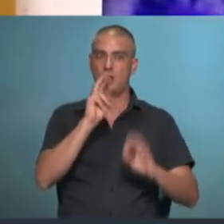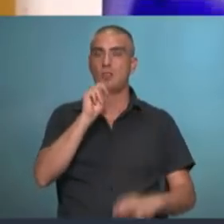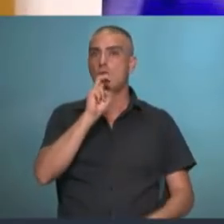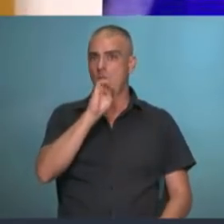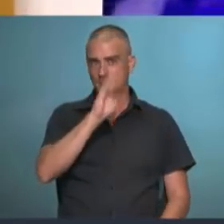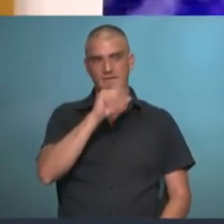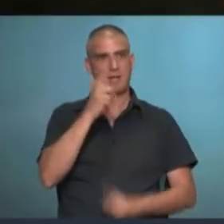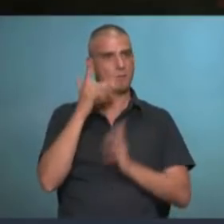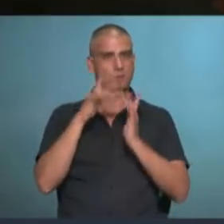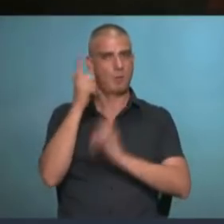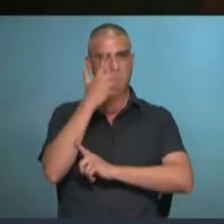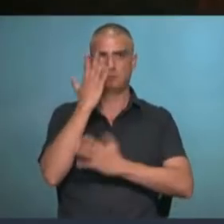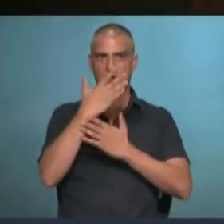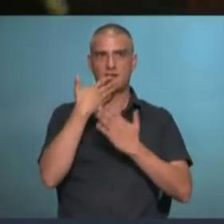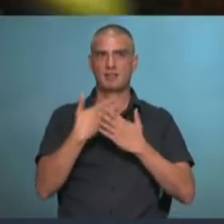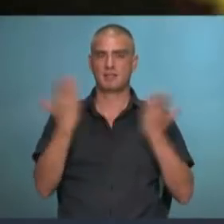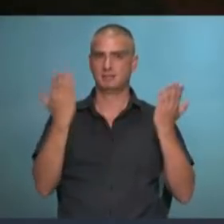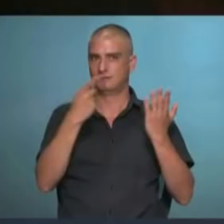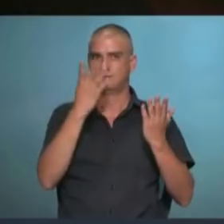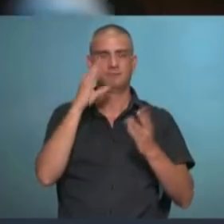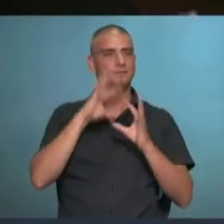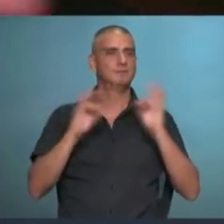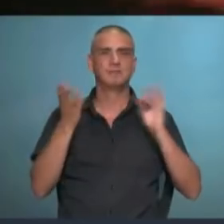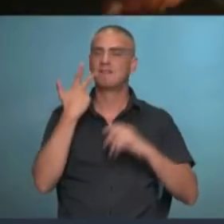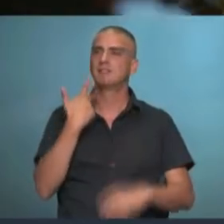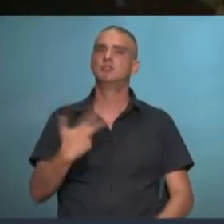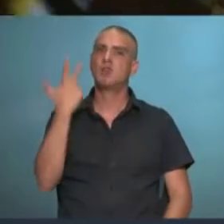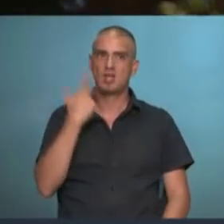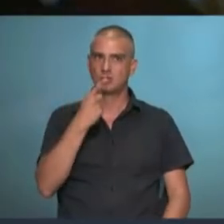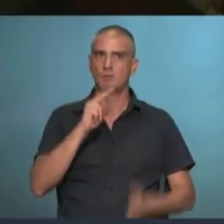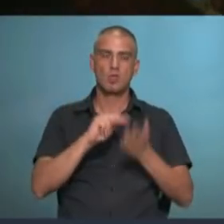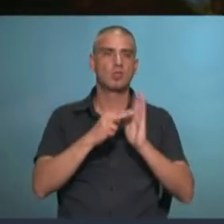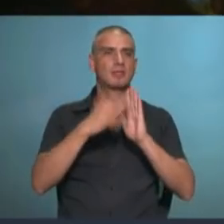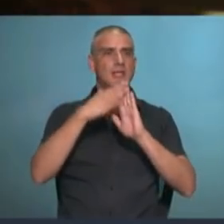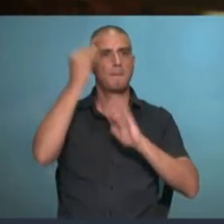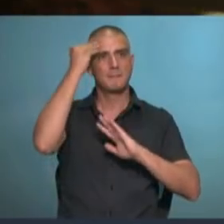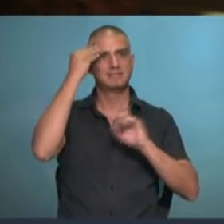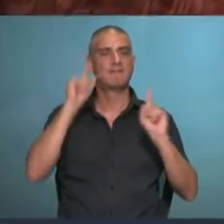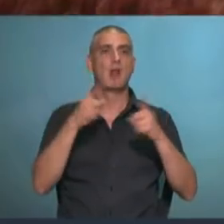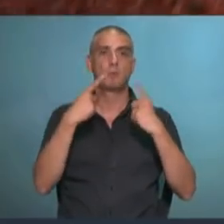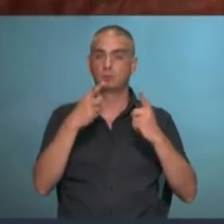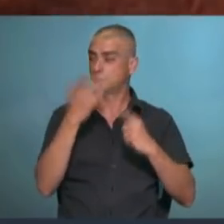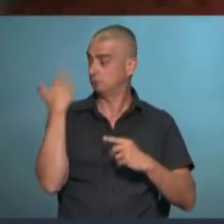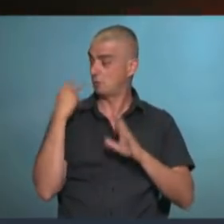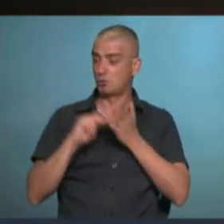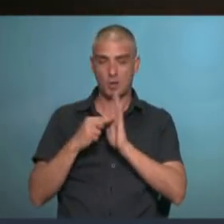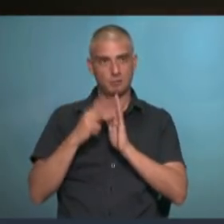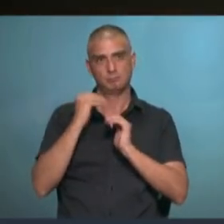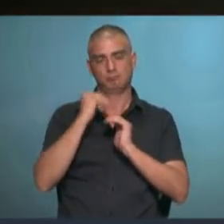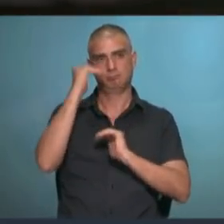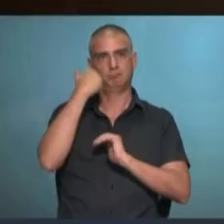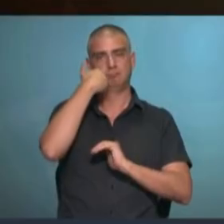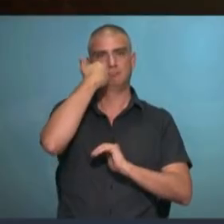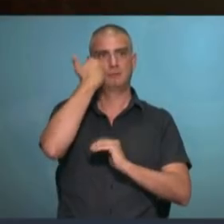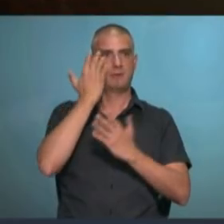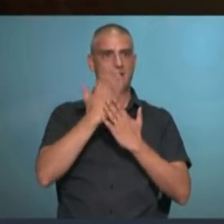אל המצלמות הוא כבר הספיק להיחשף כשהחל את דרכו לפני 3 שנים בתוכנית בית הספר למוזיקה. מאז התוכנית נועם גדל והתבגר כבר